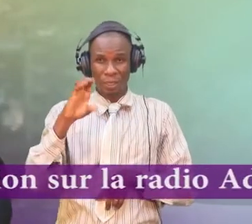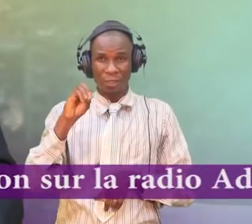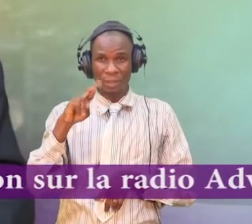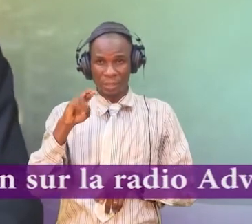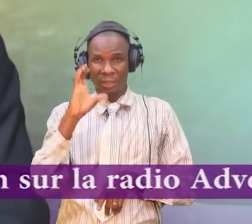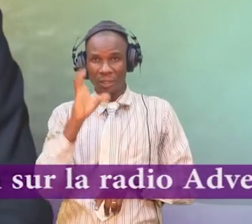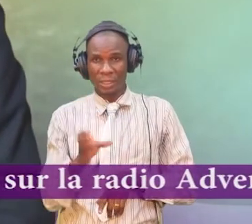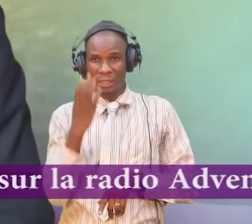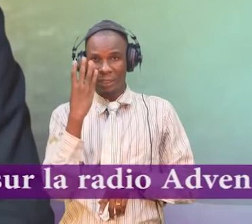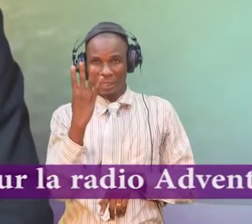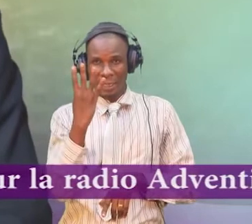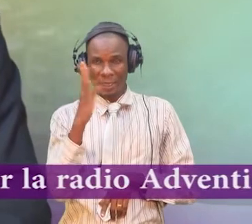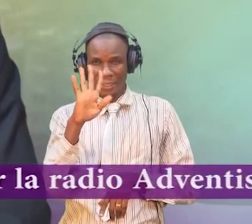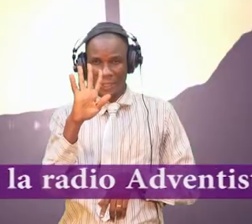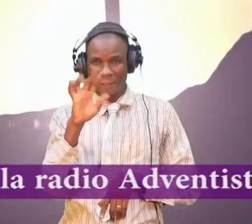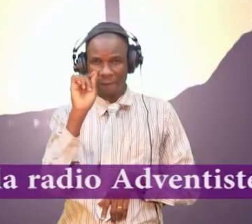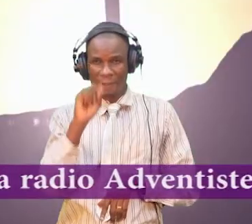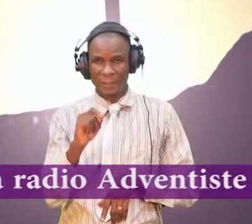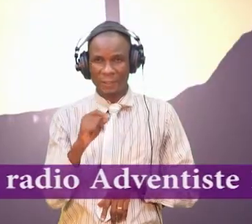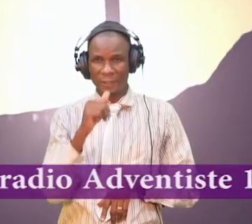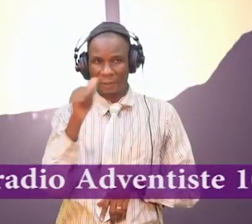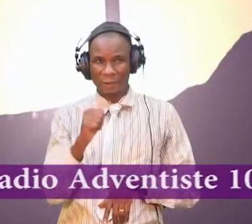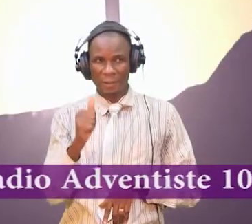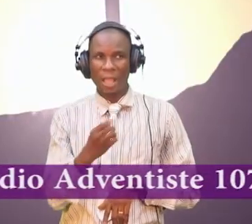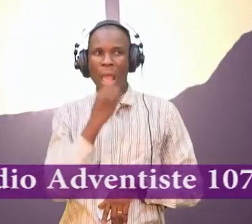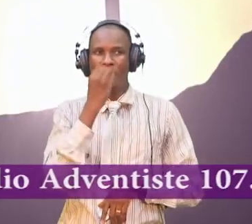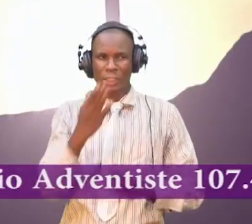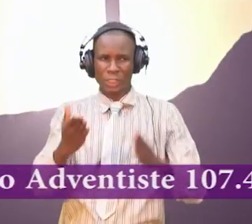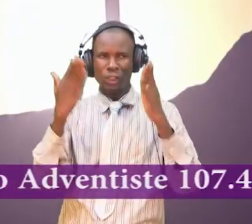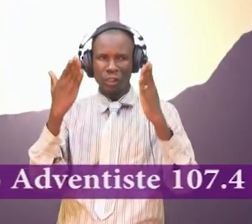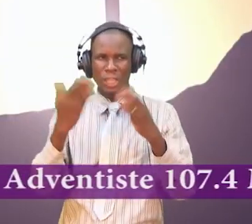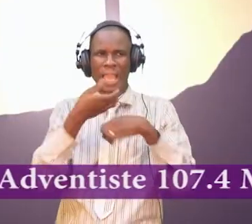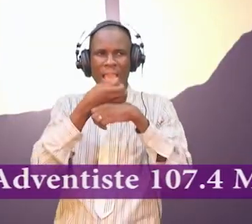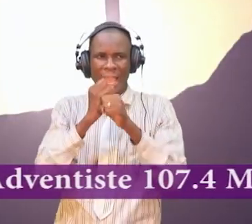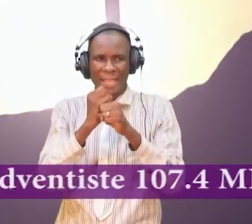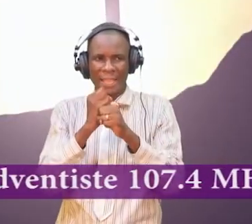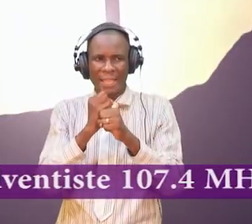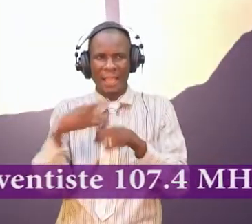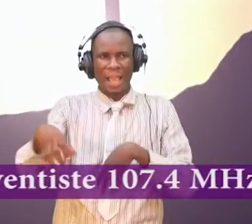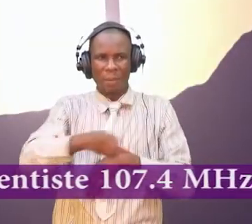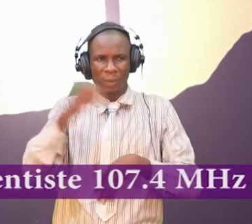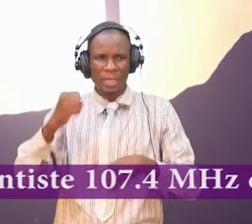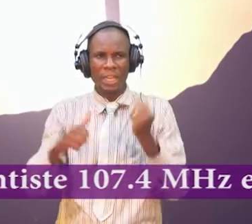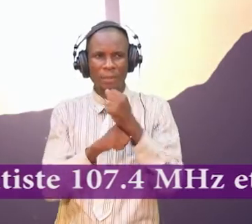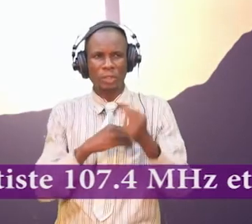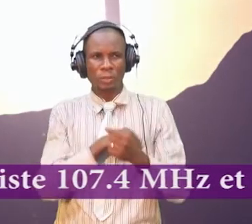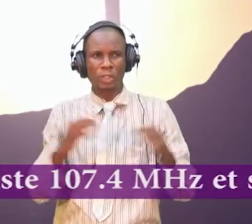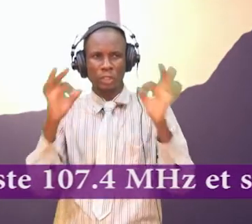kazaka wana ya makila na Yesu Kristo oyo azali kopesa na bawe bandimeli ye. Jambine kulusu na